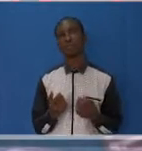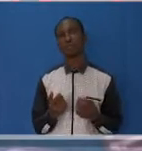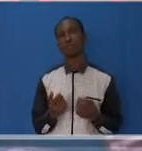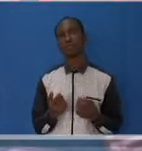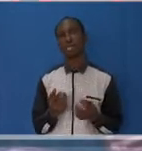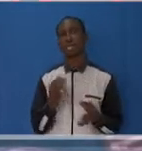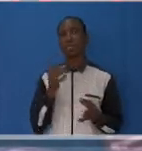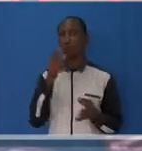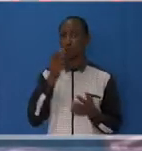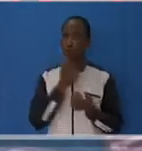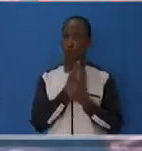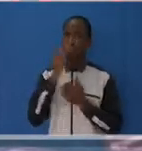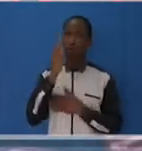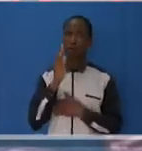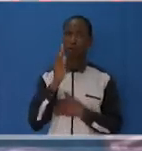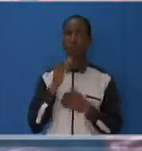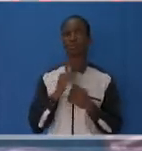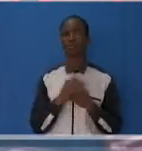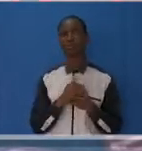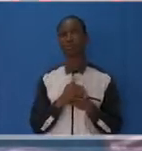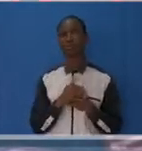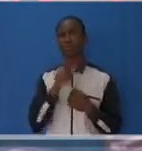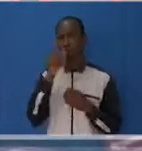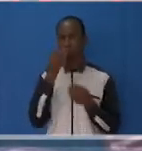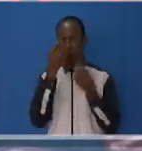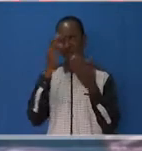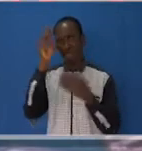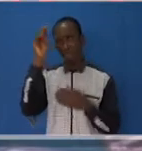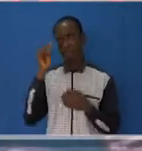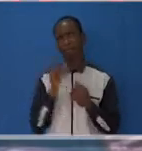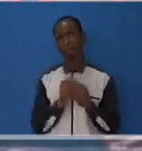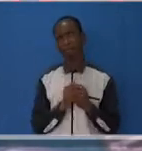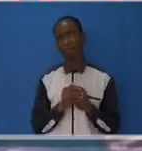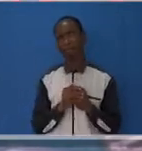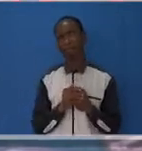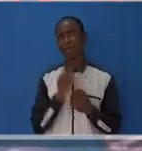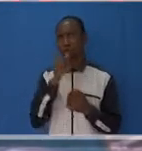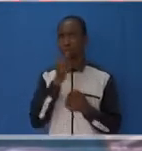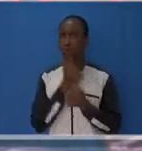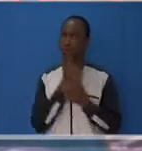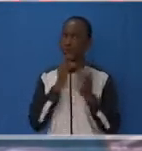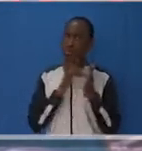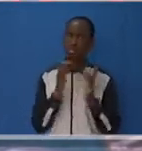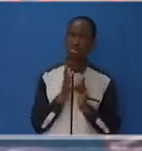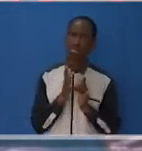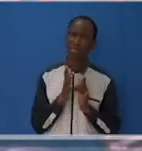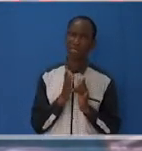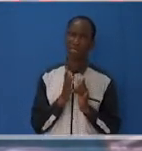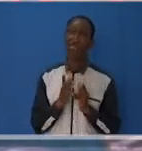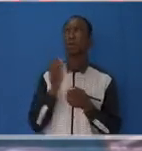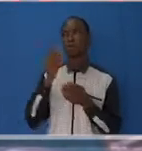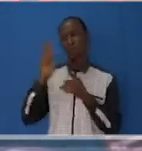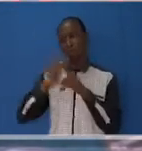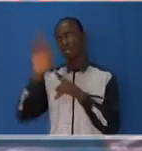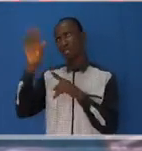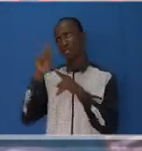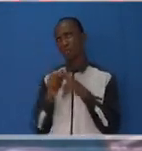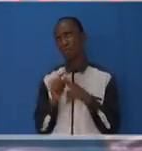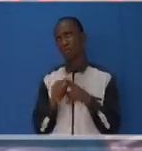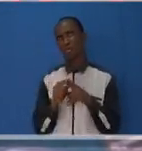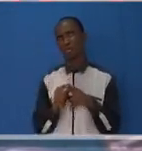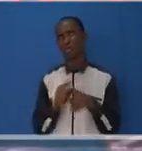do Yankopon a wo be ye ositi ama se wo do Jesus a ubedi na shede eso